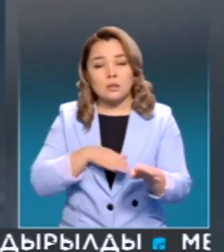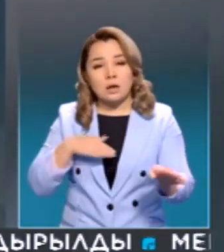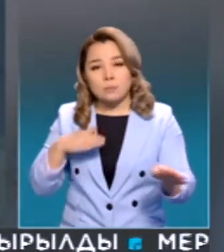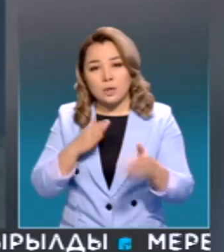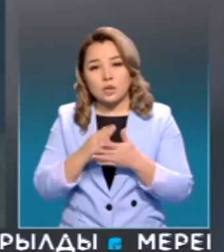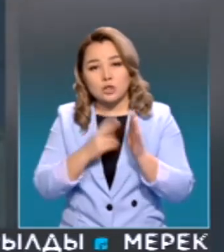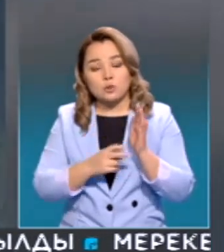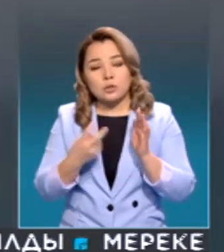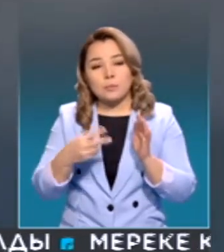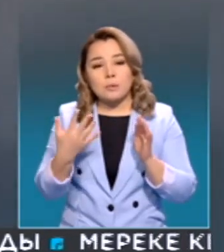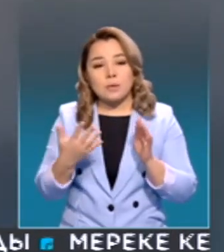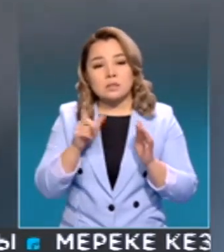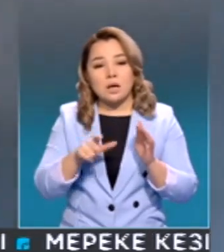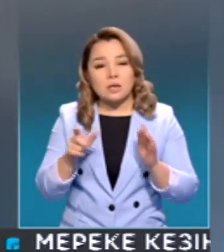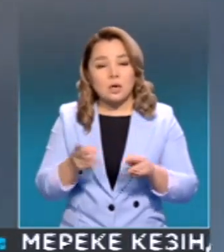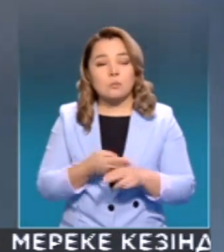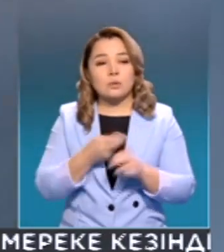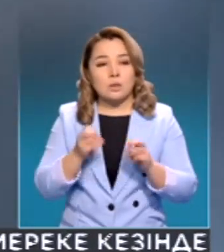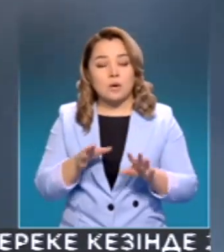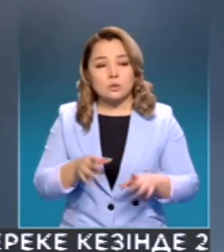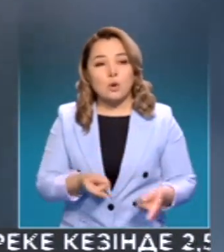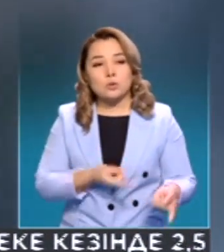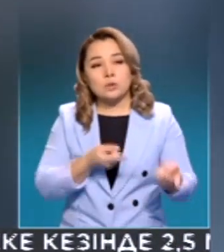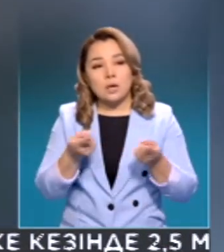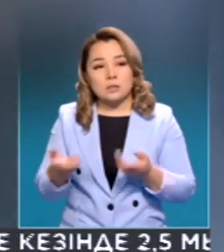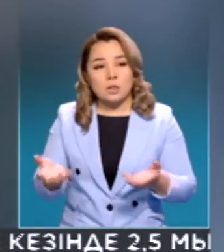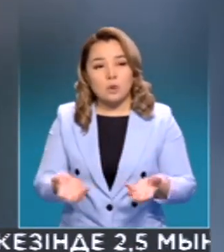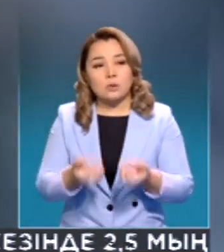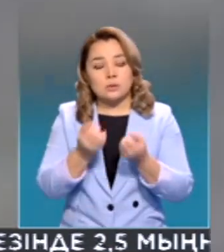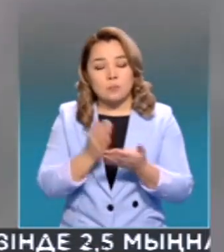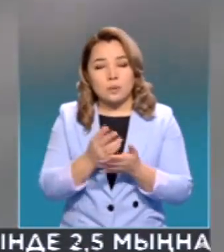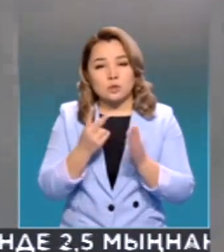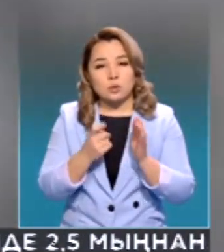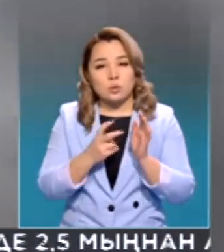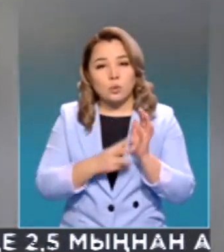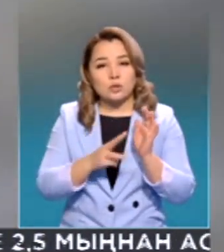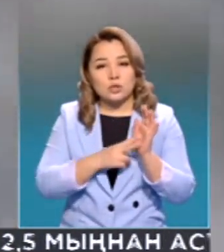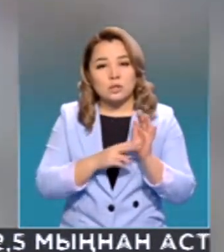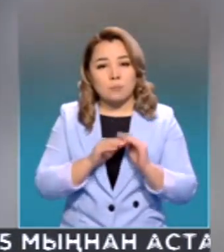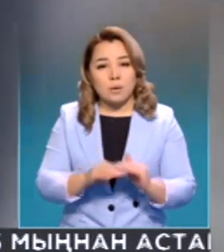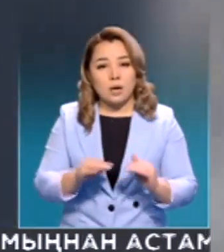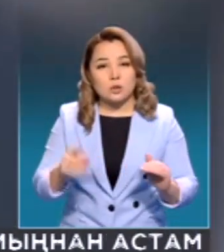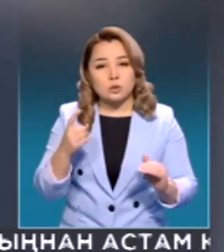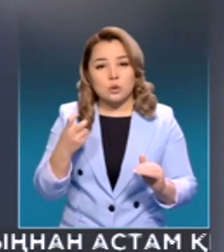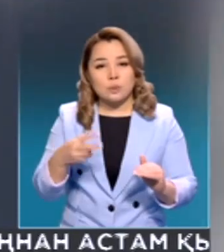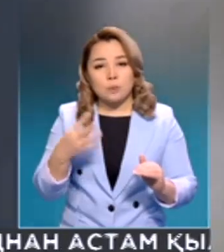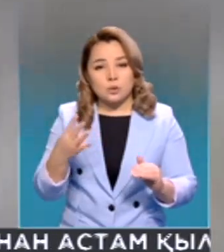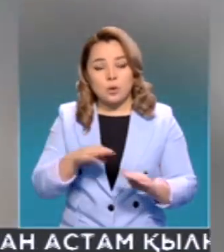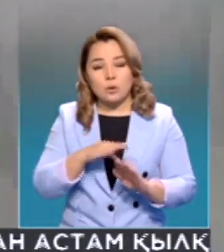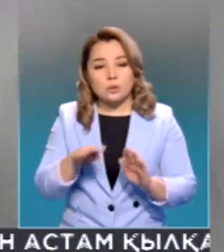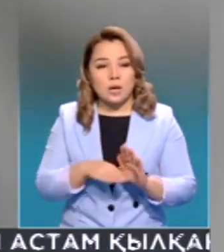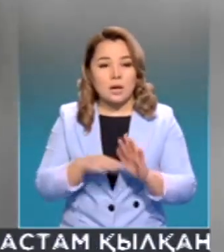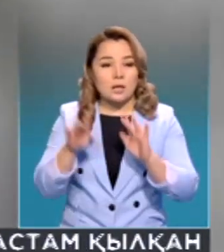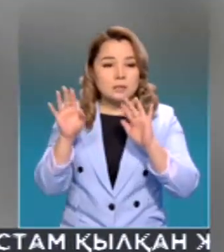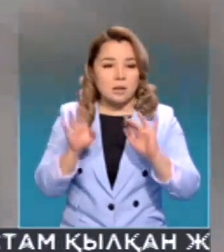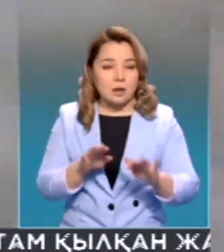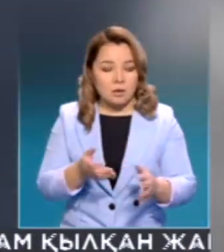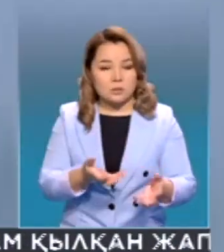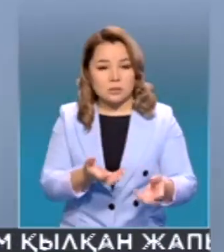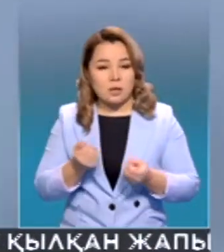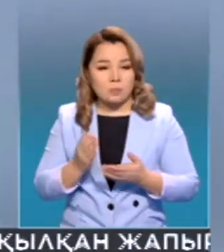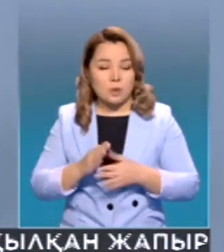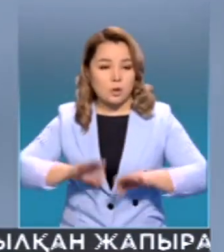адам құтқарылып, қауіпсіз жерге жеткізілген. Оның ішінде 137 бала, 124 көлік қар құрсауынан шығарылды.